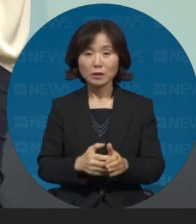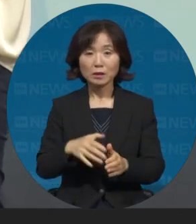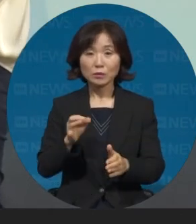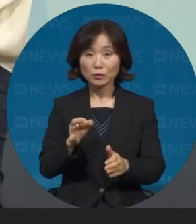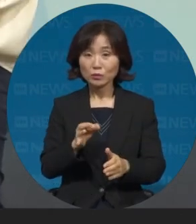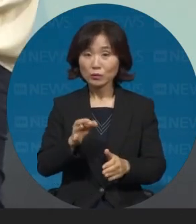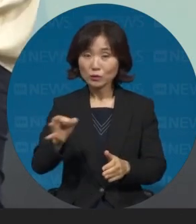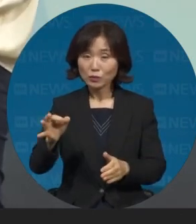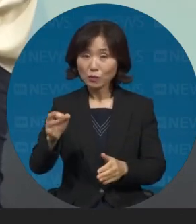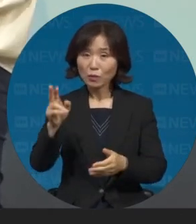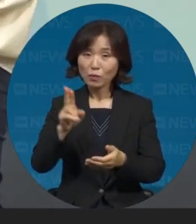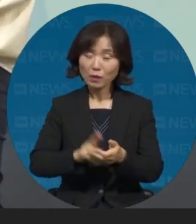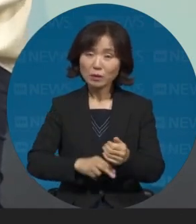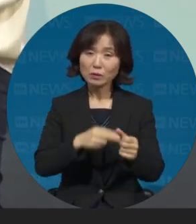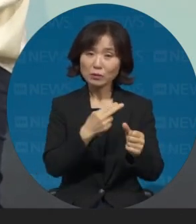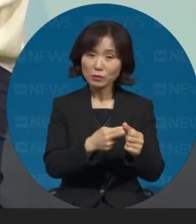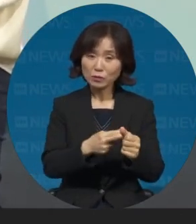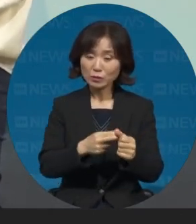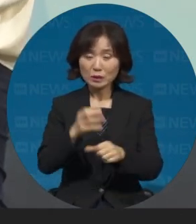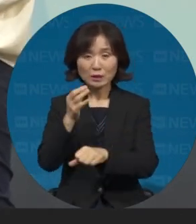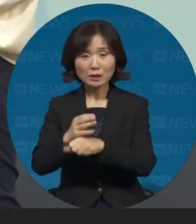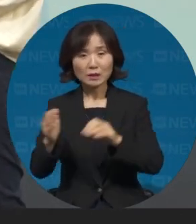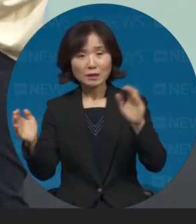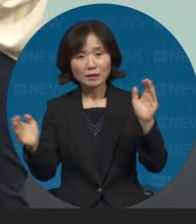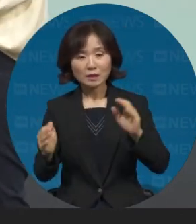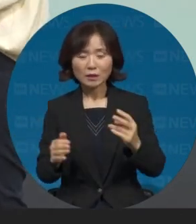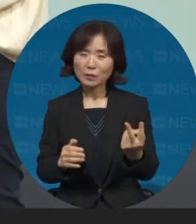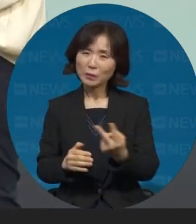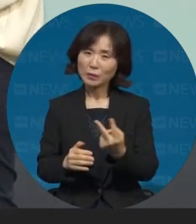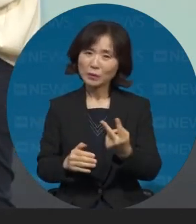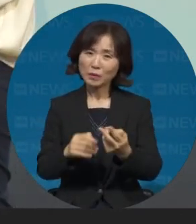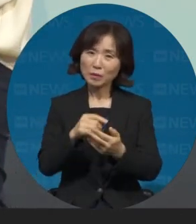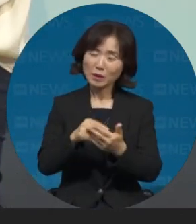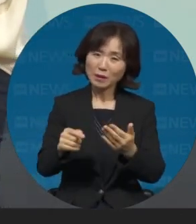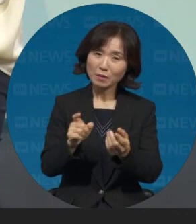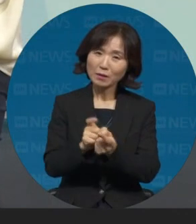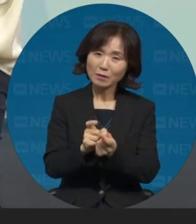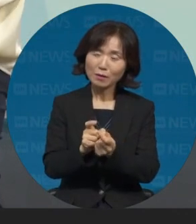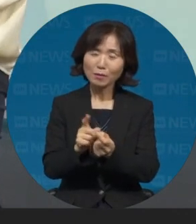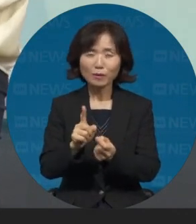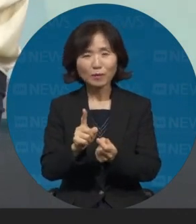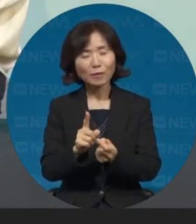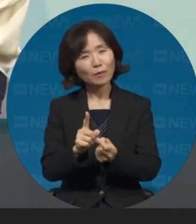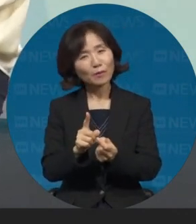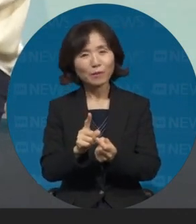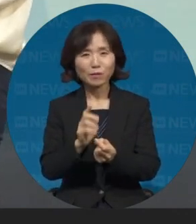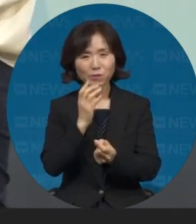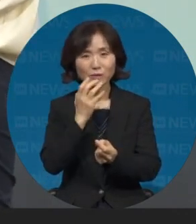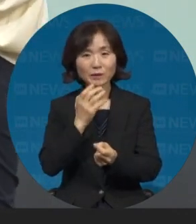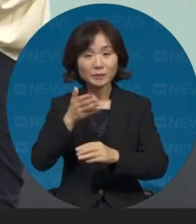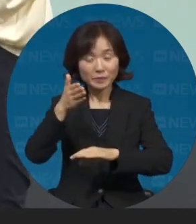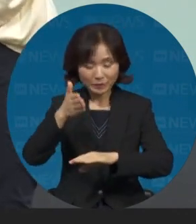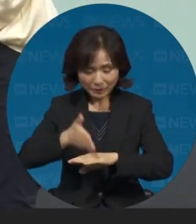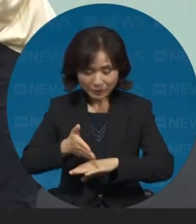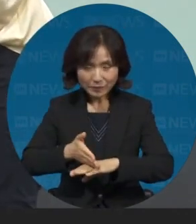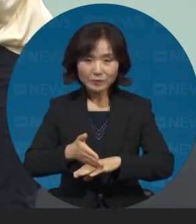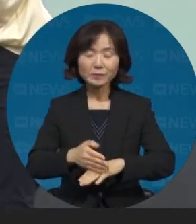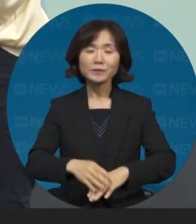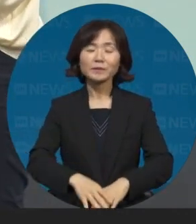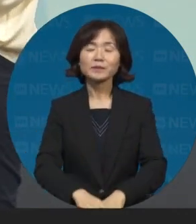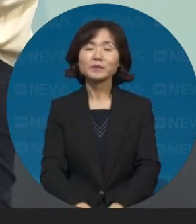주고 파는 교수나 사는 학생들이나 피해자라고 불러야 할지 참 마음이 복잡해지는 것 같습니다. 기금 기자, 잘 들었습니다.